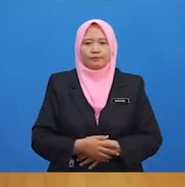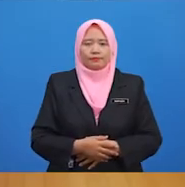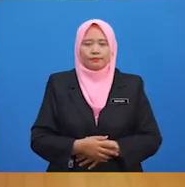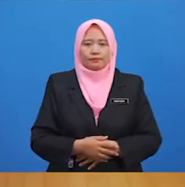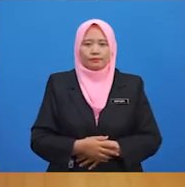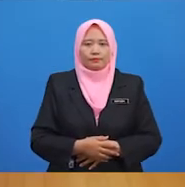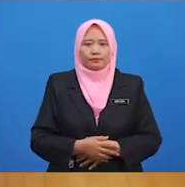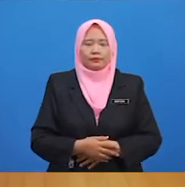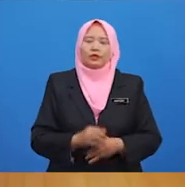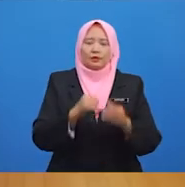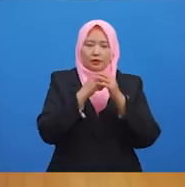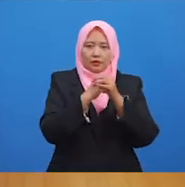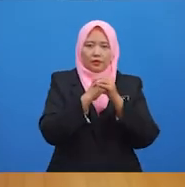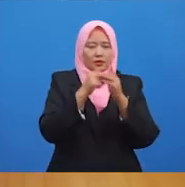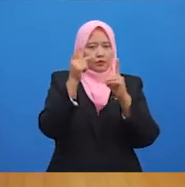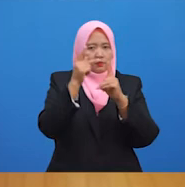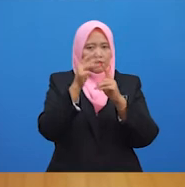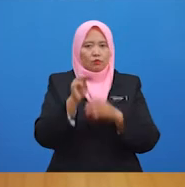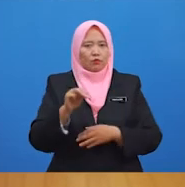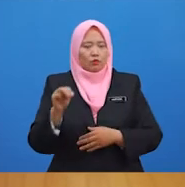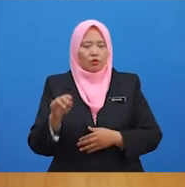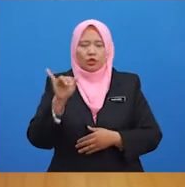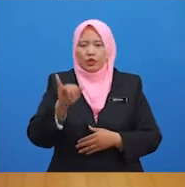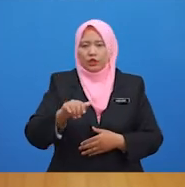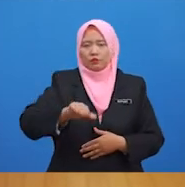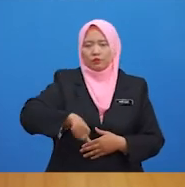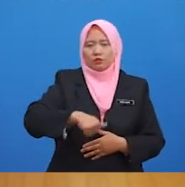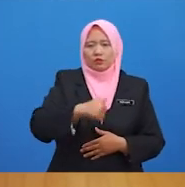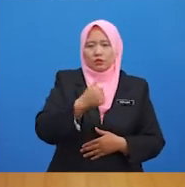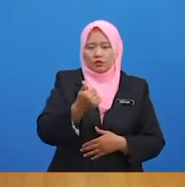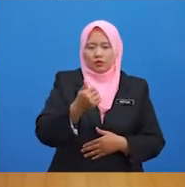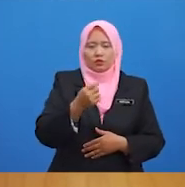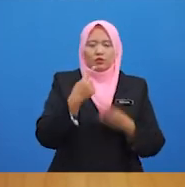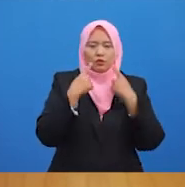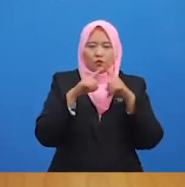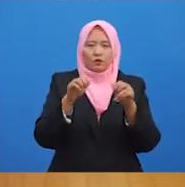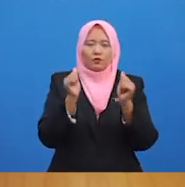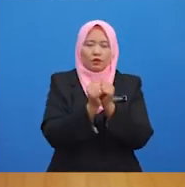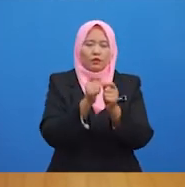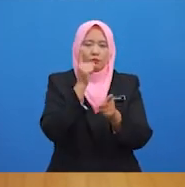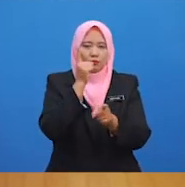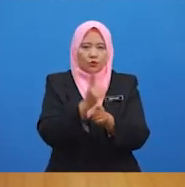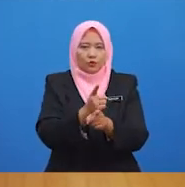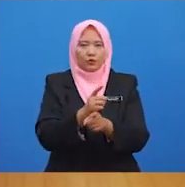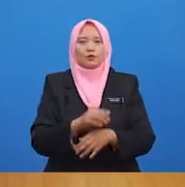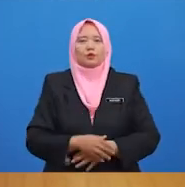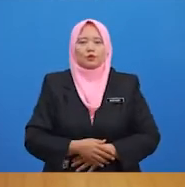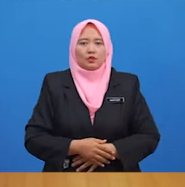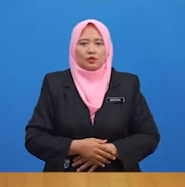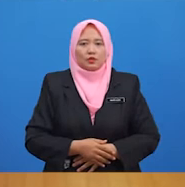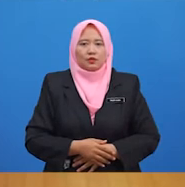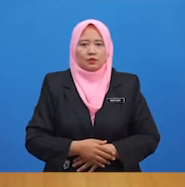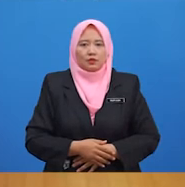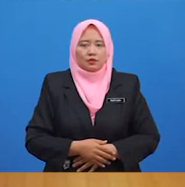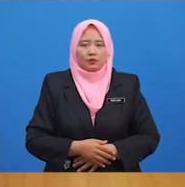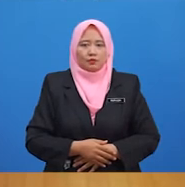Tahniah kepada murid-murid yang berjaya menjawab soalan yang diberi dengan betul. Ini menunjukkan murid-murid telah